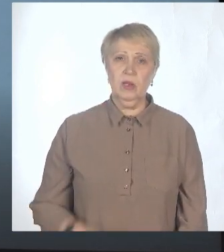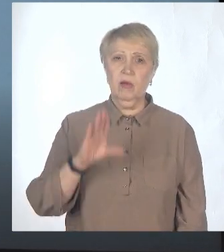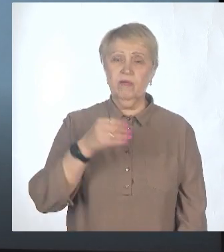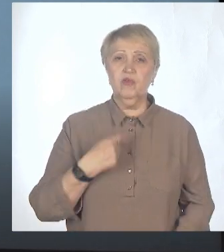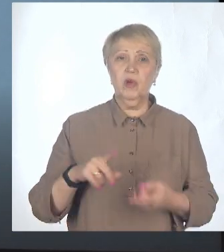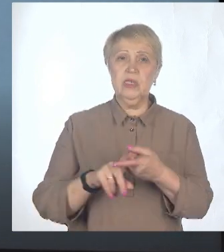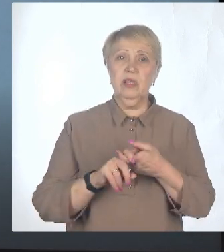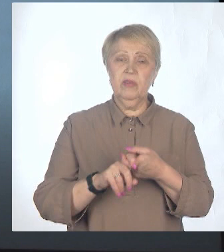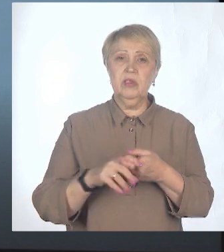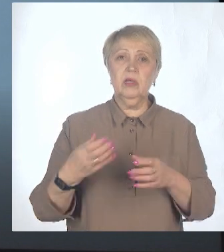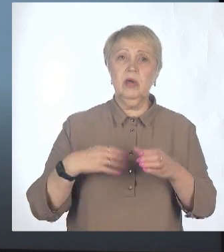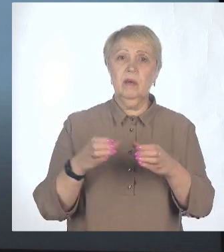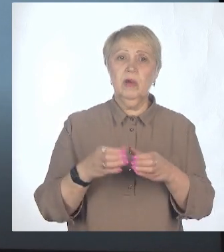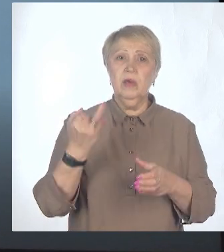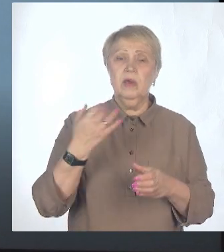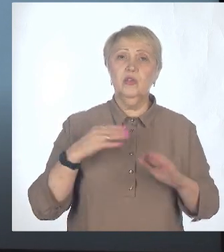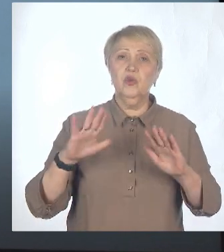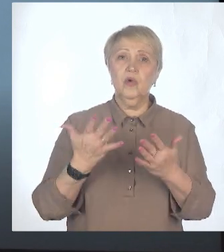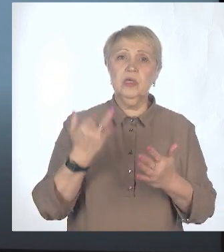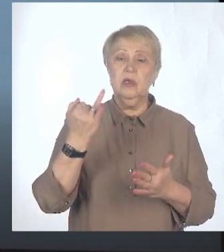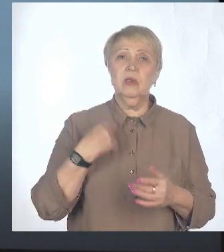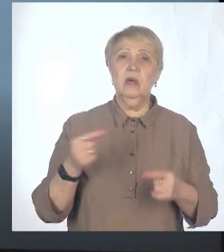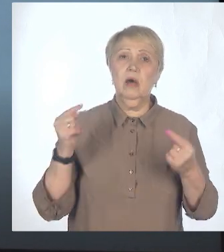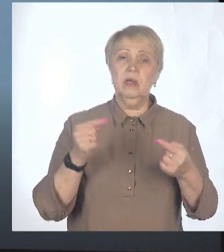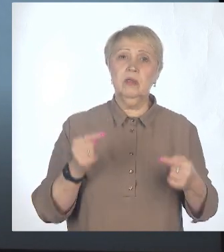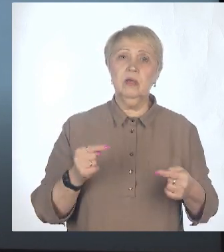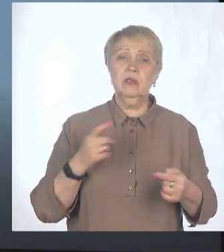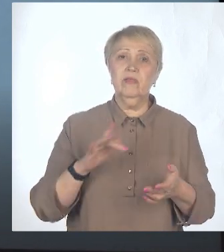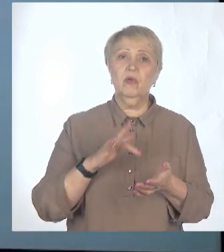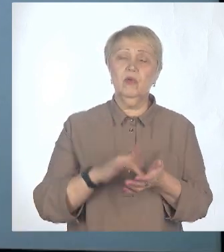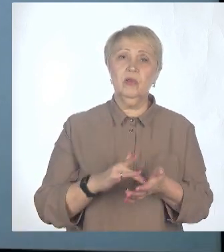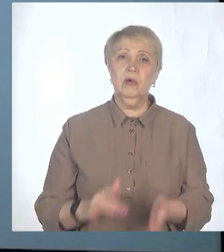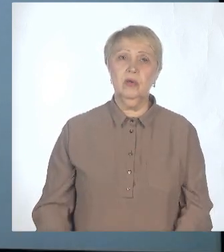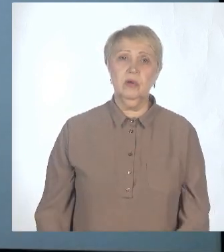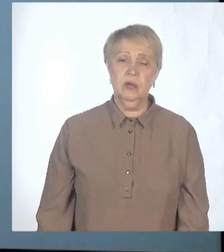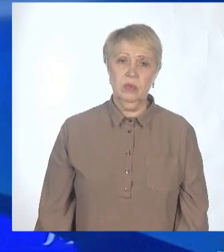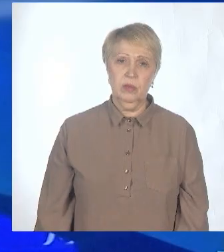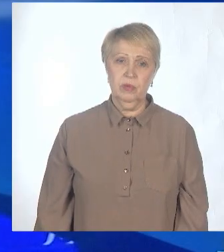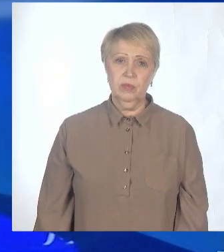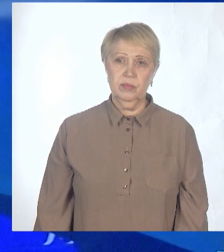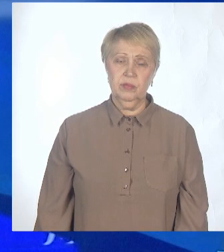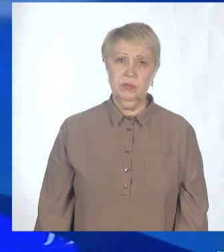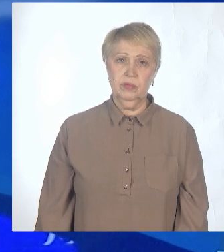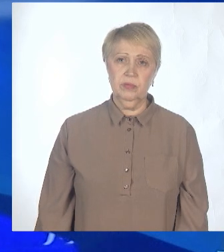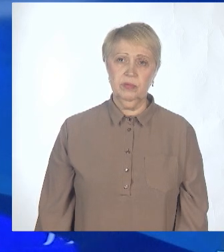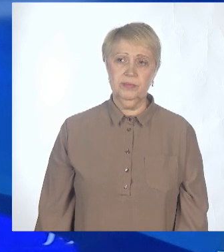зависит и от компании, и от ситуации, и от конкретного города. Угу. Кстати, вот по поводу конкретных